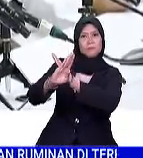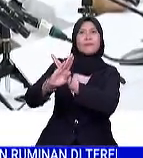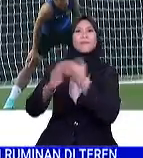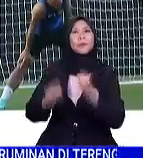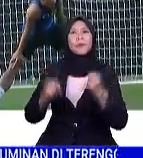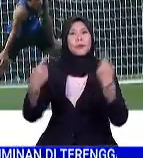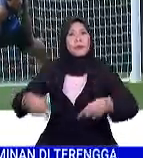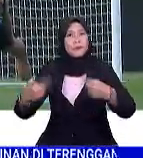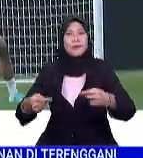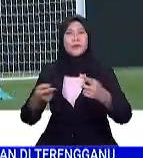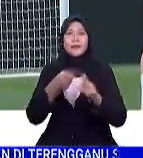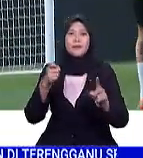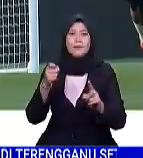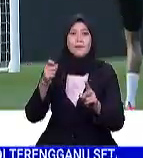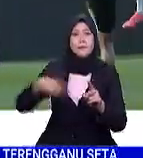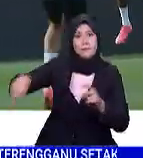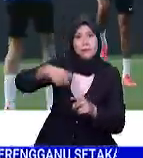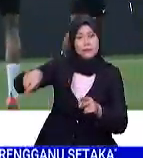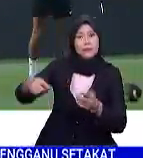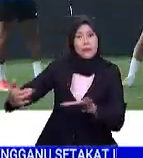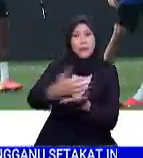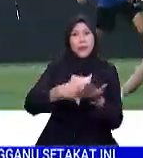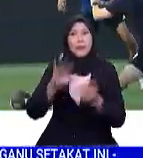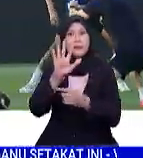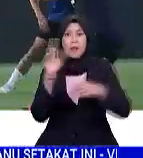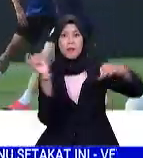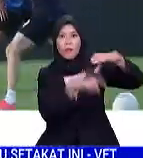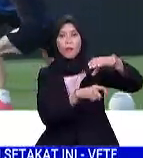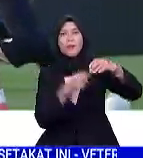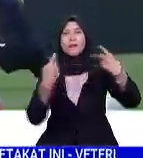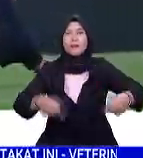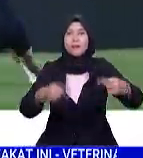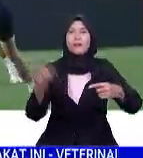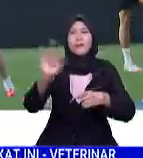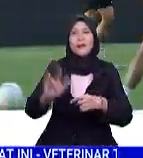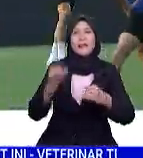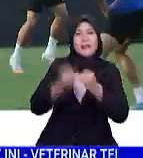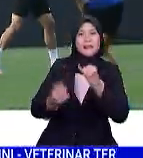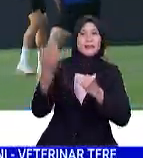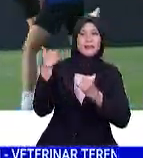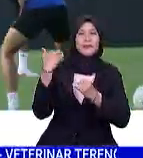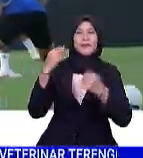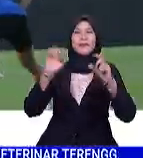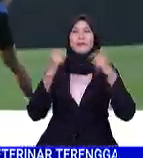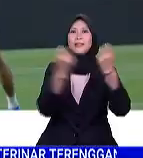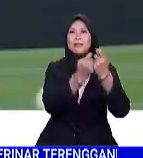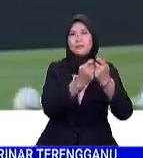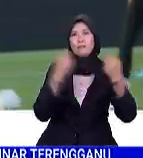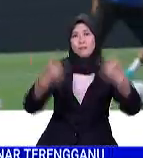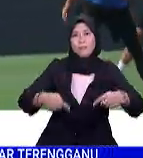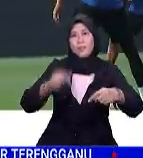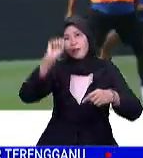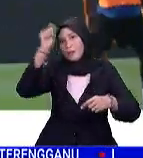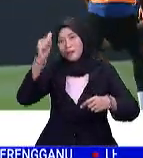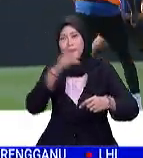pergerakan penyerang prolifik Ali Mabhut yang mengumpul 5 gol dalam 2 aksi persahabatan terakhir pasukan menentang India dan